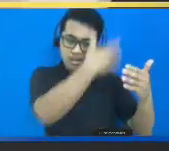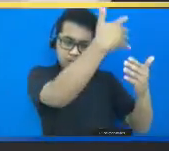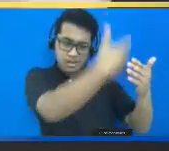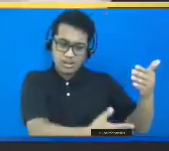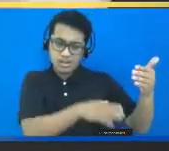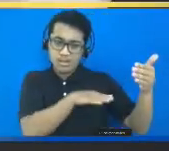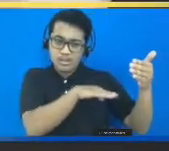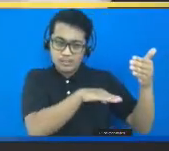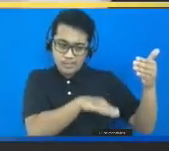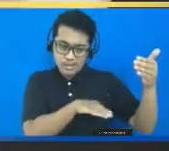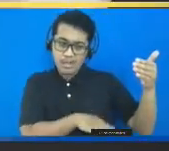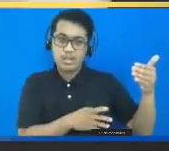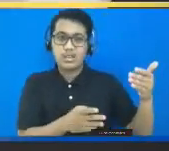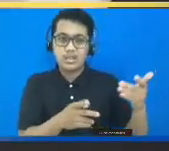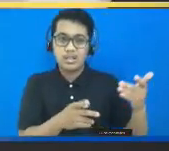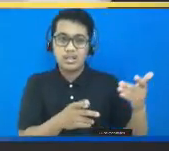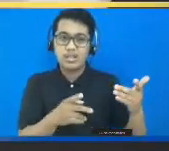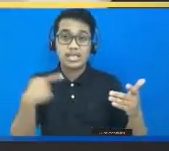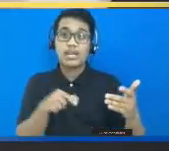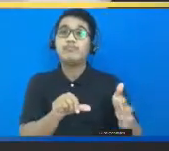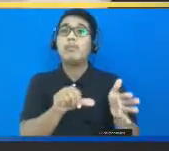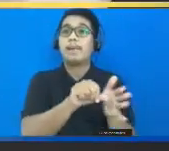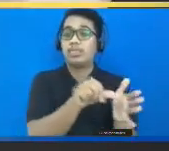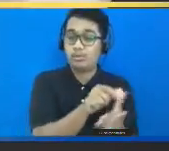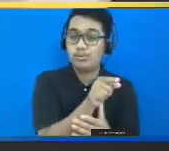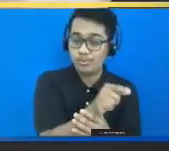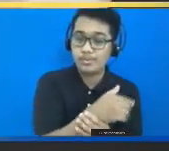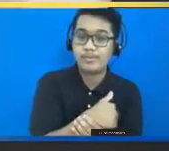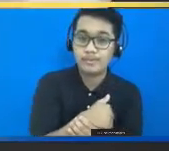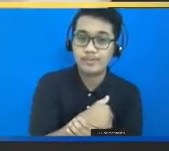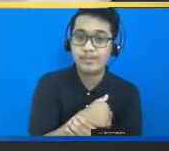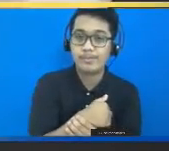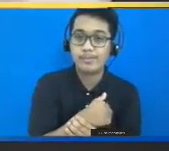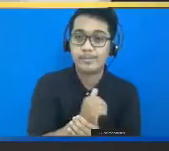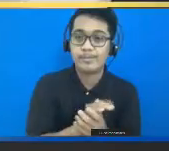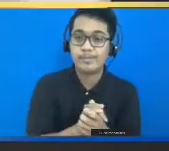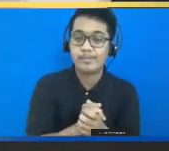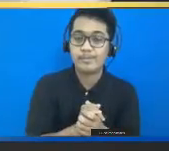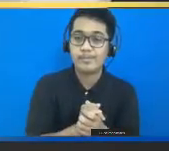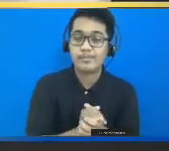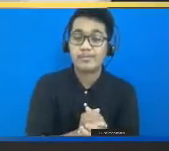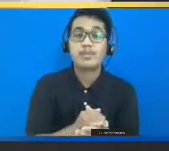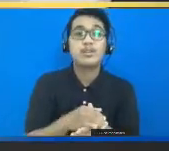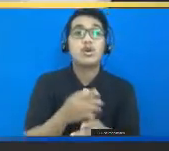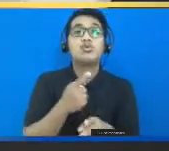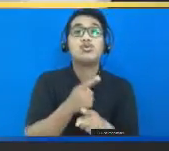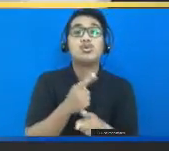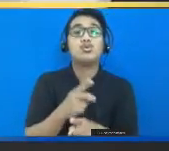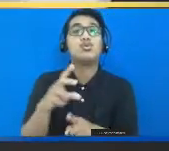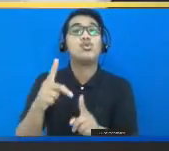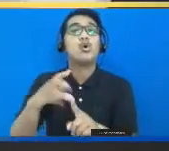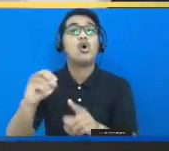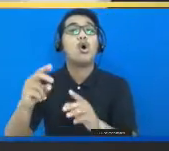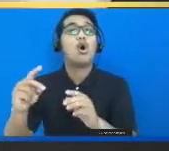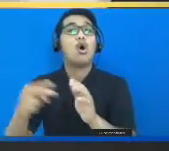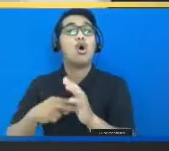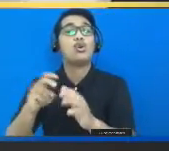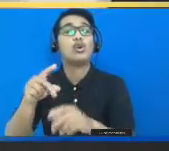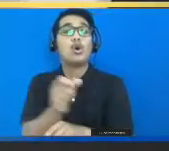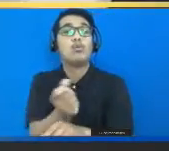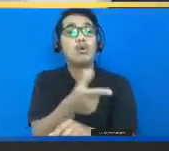pintu yang kelihatannya kita juga dari ngebantu gitu ya dan permasalahan gunung honorer ini Lumayan lumayan